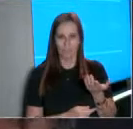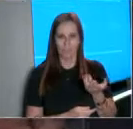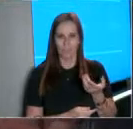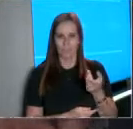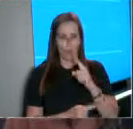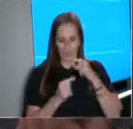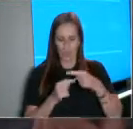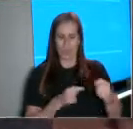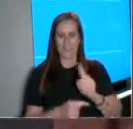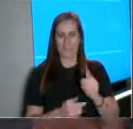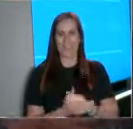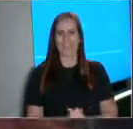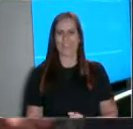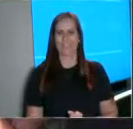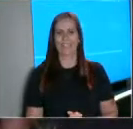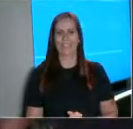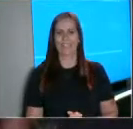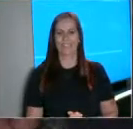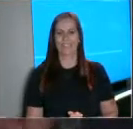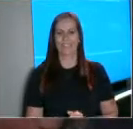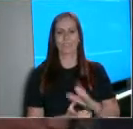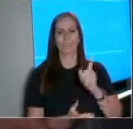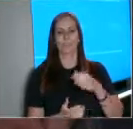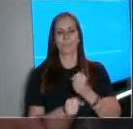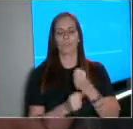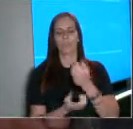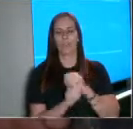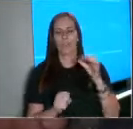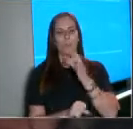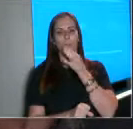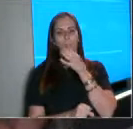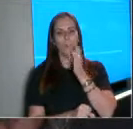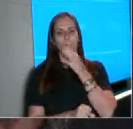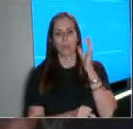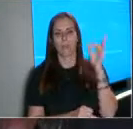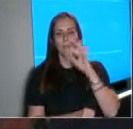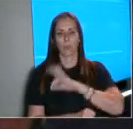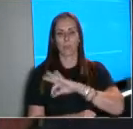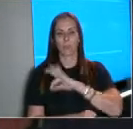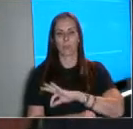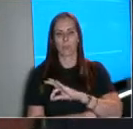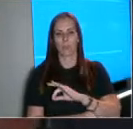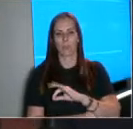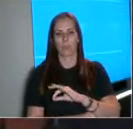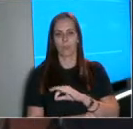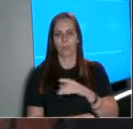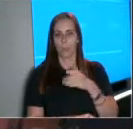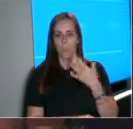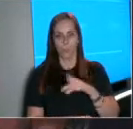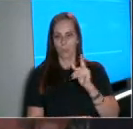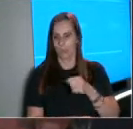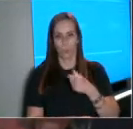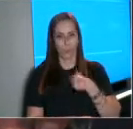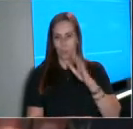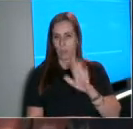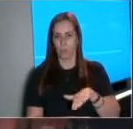לא השנה. אוקיי. מה צריך לעשות כדי לשחרר את הצעירה הישראלית מרוסיה? בטח. וואי, בדוק.